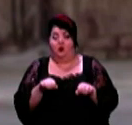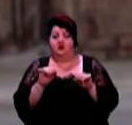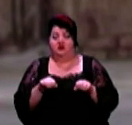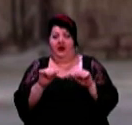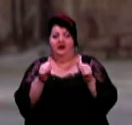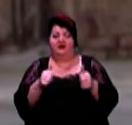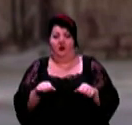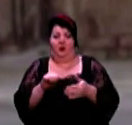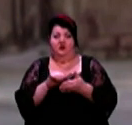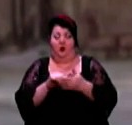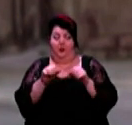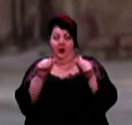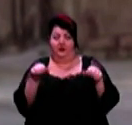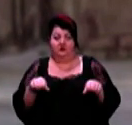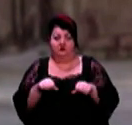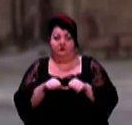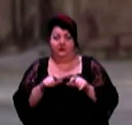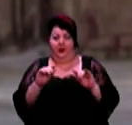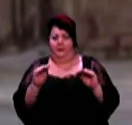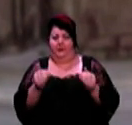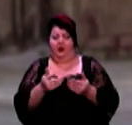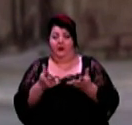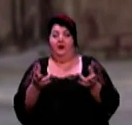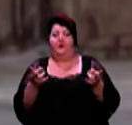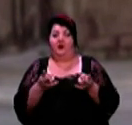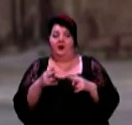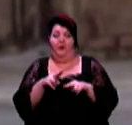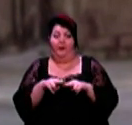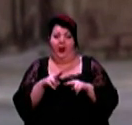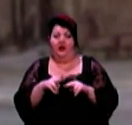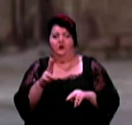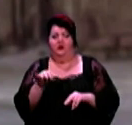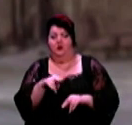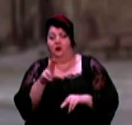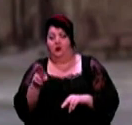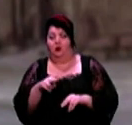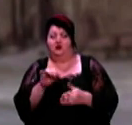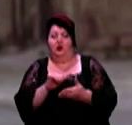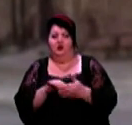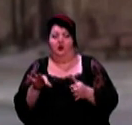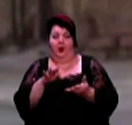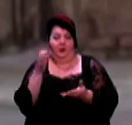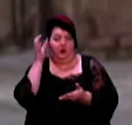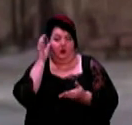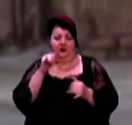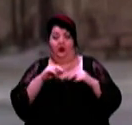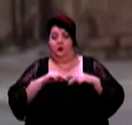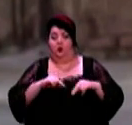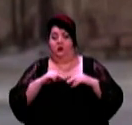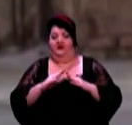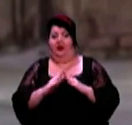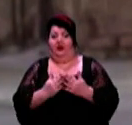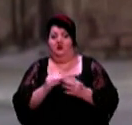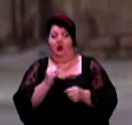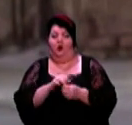сформувати пакет документів, тобто мінімальний пакет документів, який потрібний, це є паспорт, ідентифікаційний код, документи про освіту і трудова книжка.